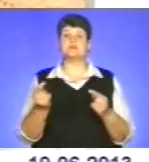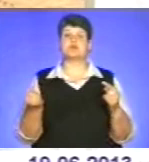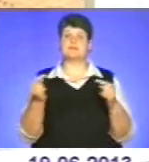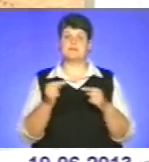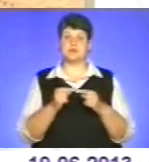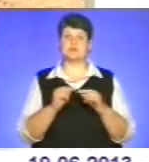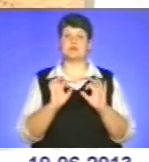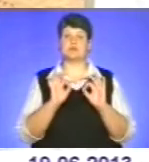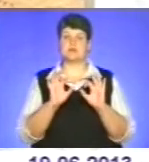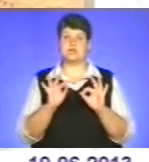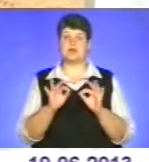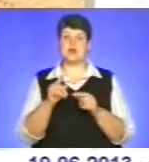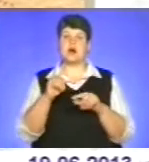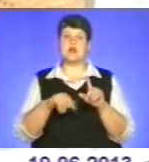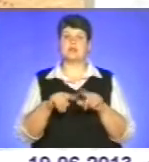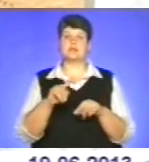донести весточку родным